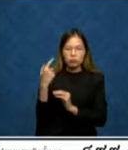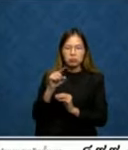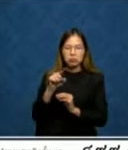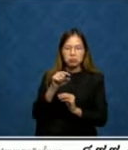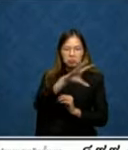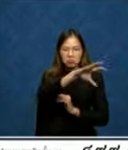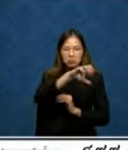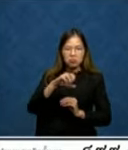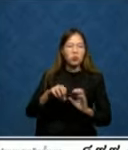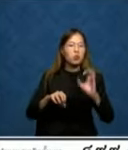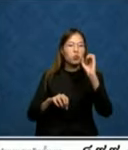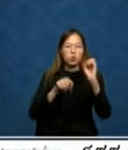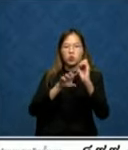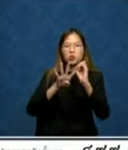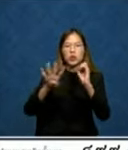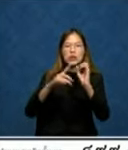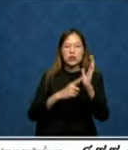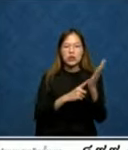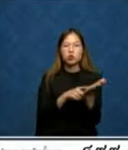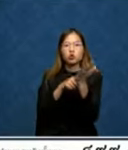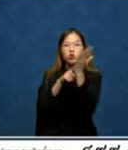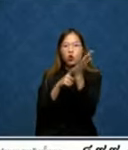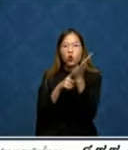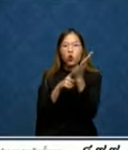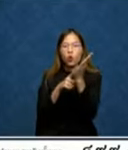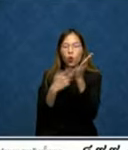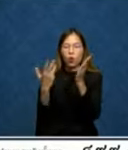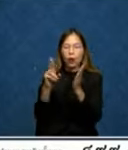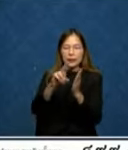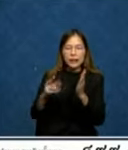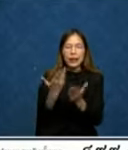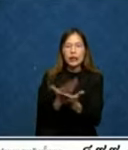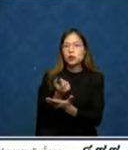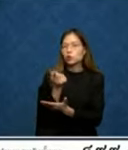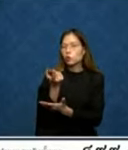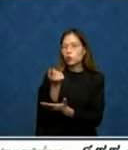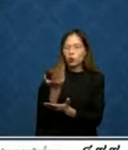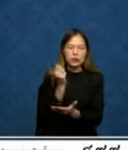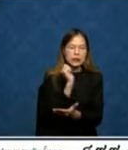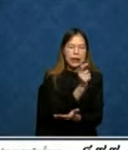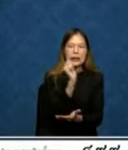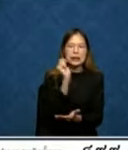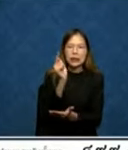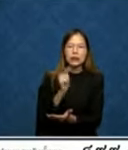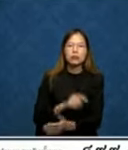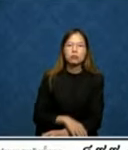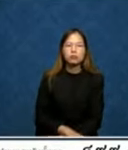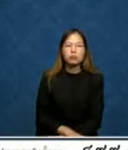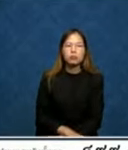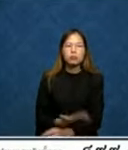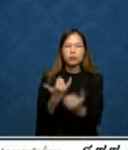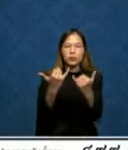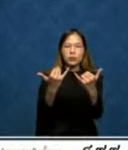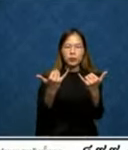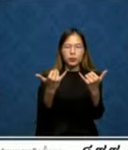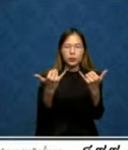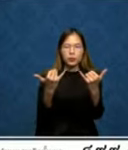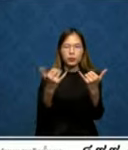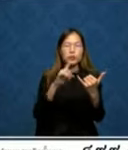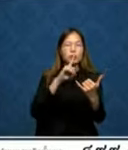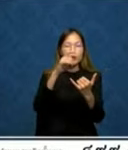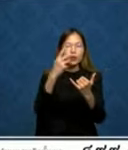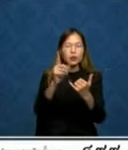า 0.4 เป็นตัวเลขที่ยกอ้างมาจากตัวเลขการใช้เงินสดเป็นการแจกนะครับเพราะฉะนั้นตอนนี้เนี่ยก็ถามว่